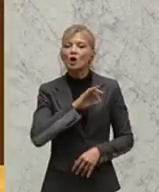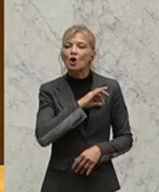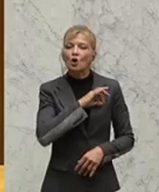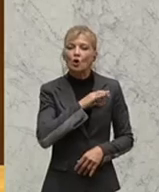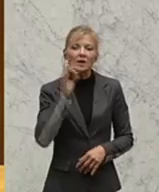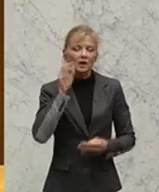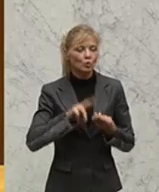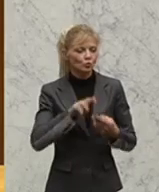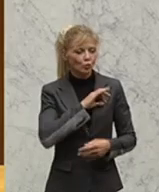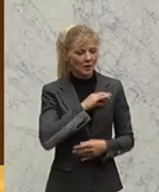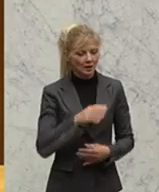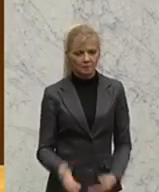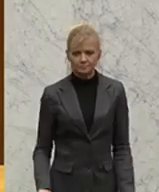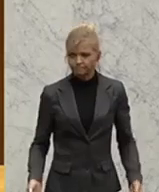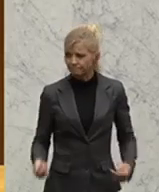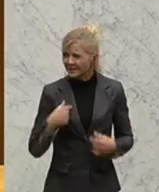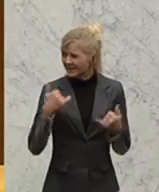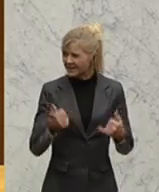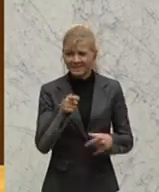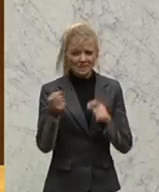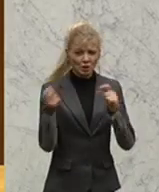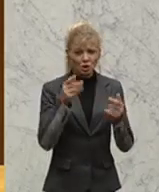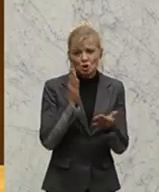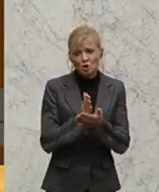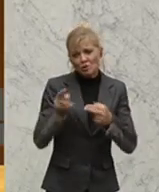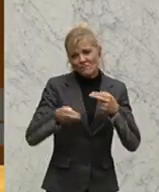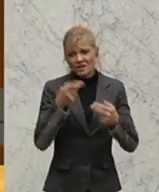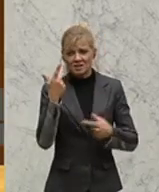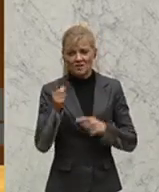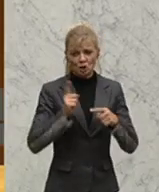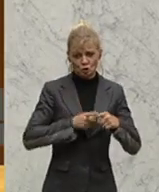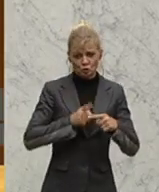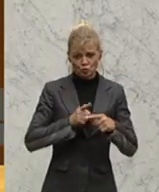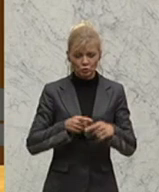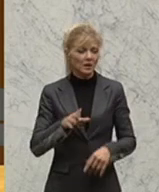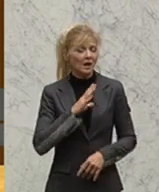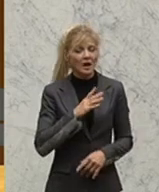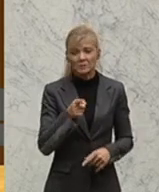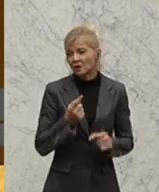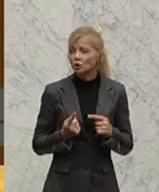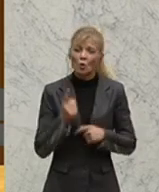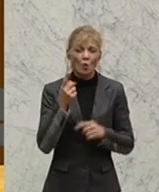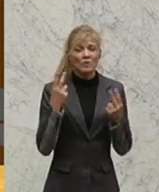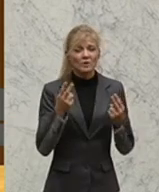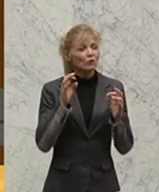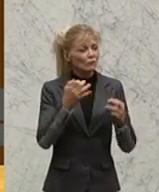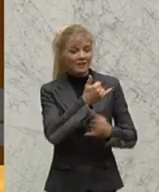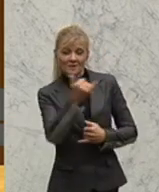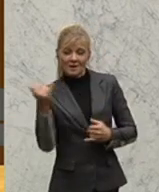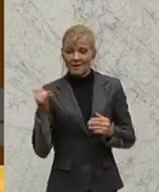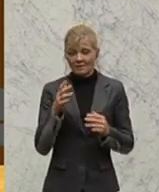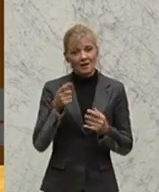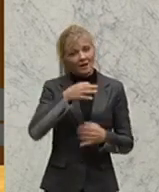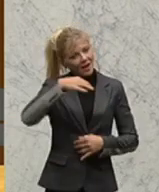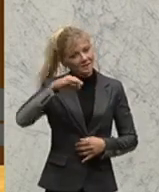jetzt doch schon beinahe 2 Stunden führen, ein ganz hohes Gut für jeden Einzelnen, jede Einzelne von uns, weil